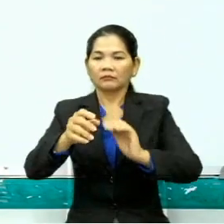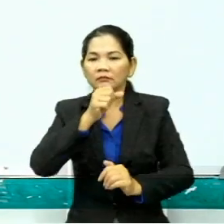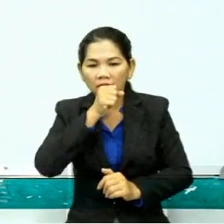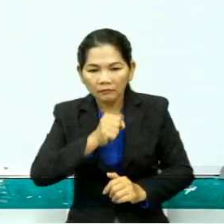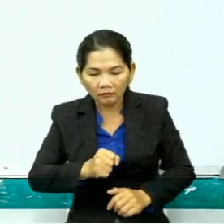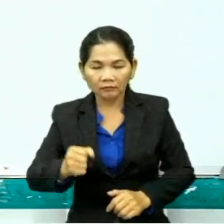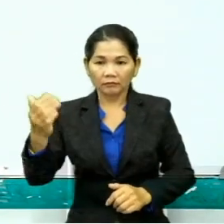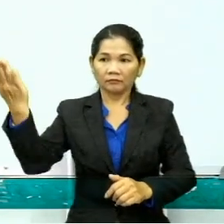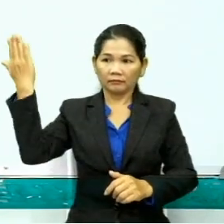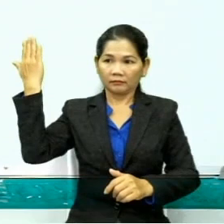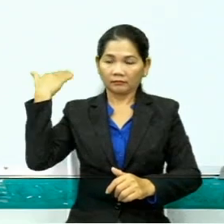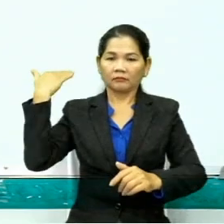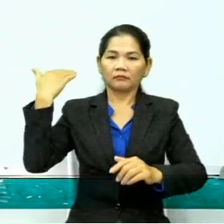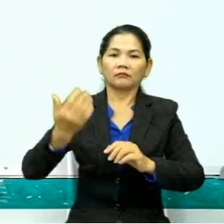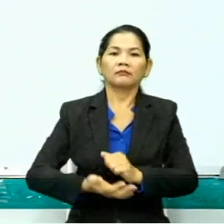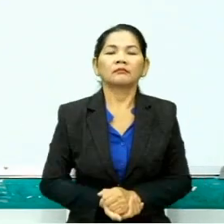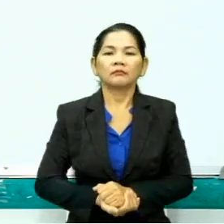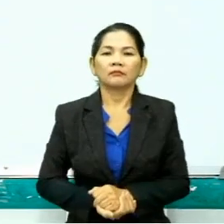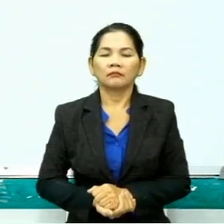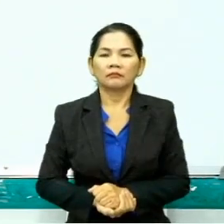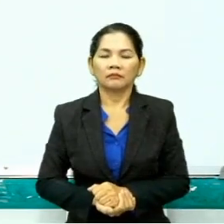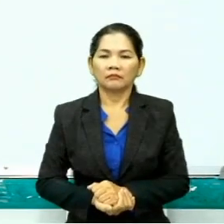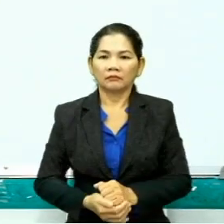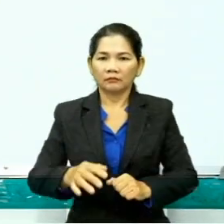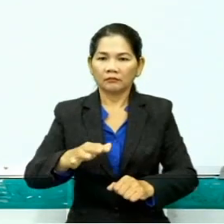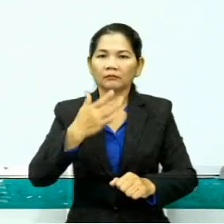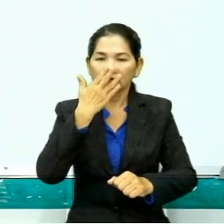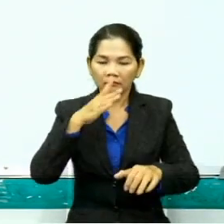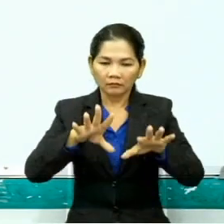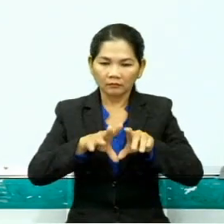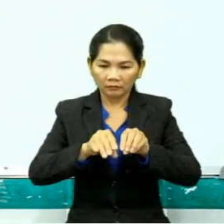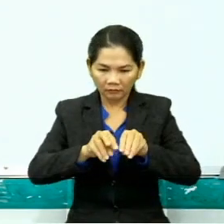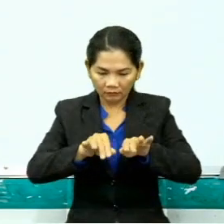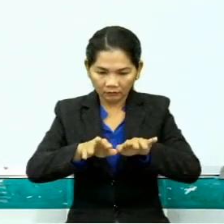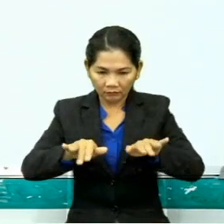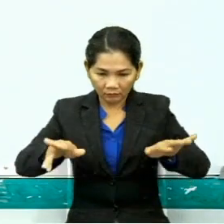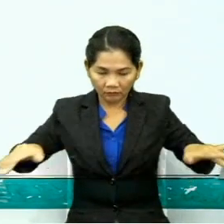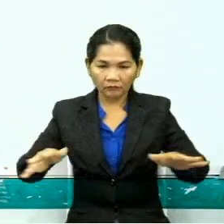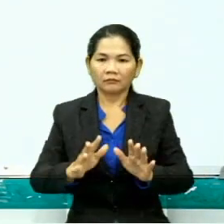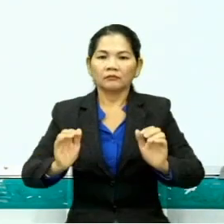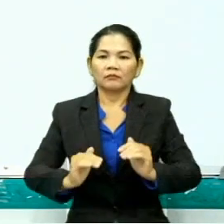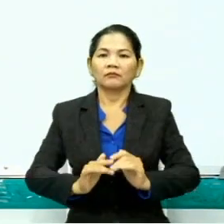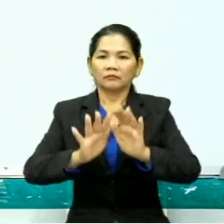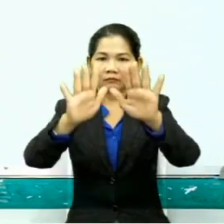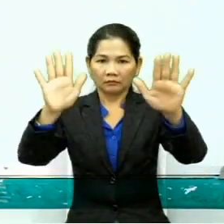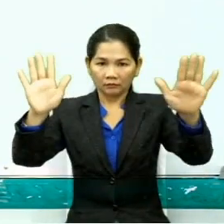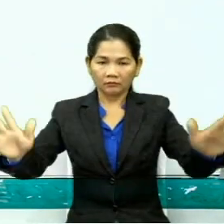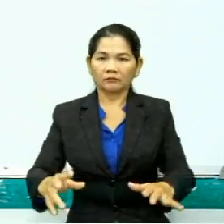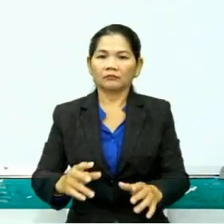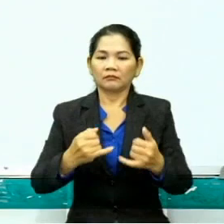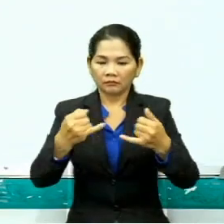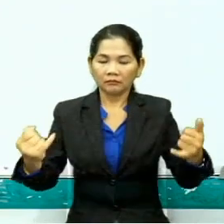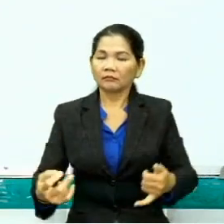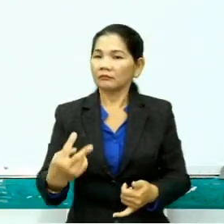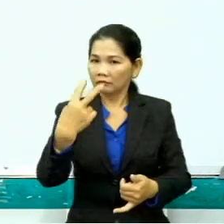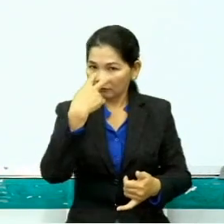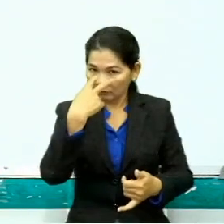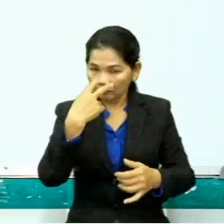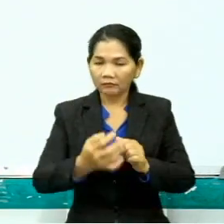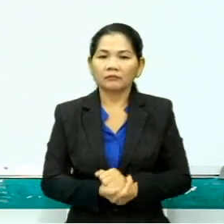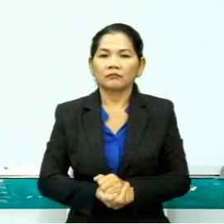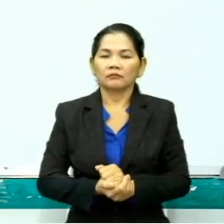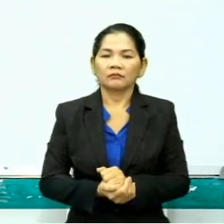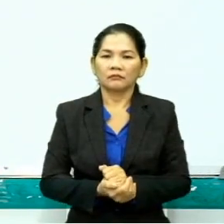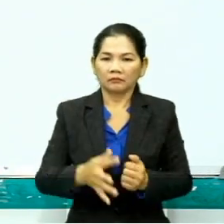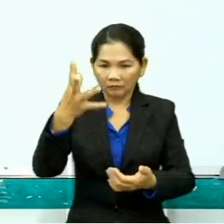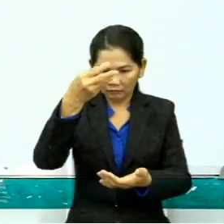tà rí chnê sạ mật liệt sân thần phất tì xái nết nết rá chia